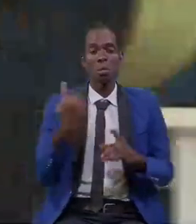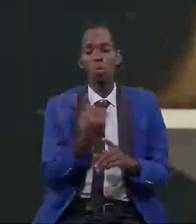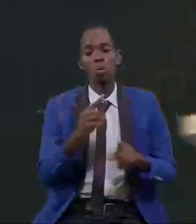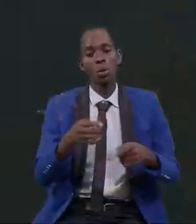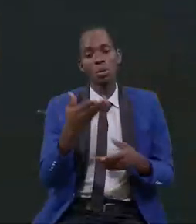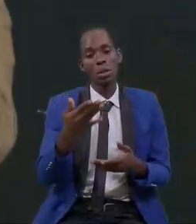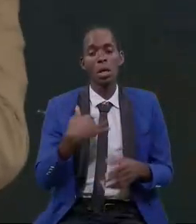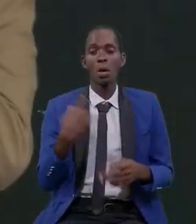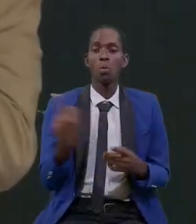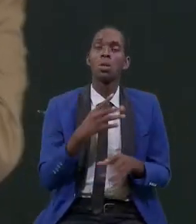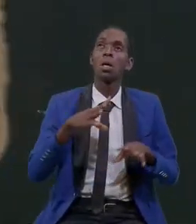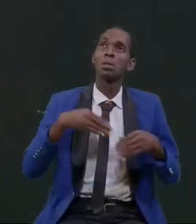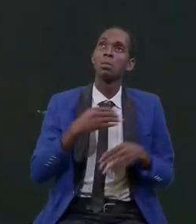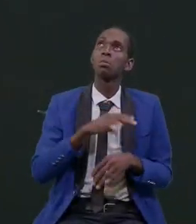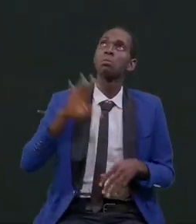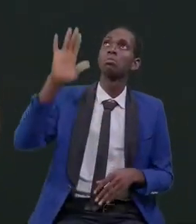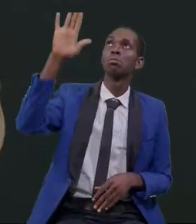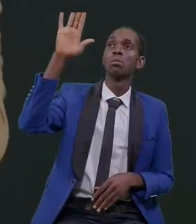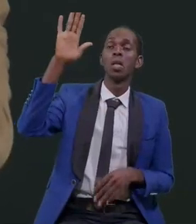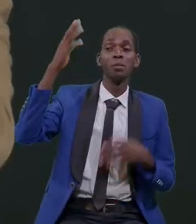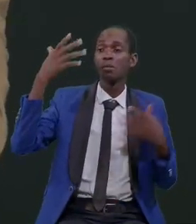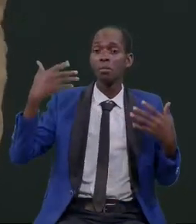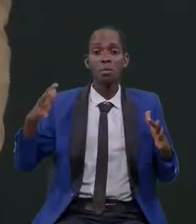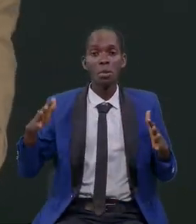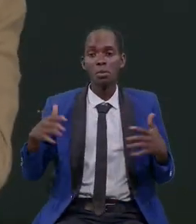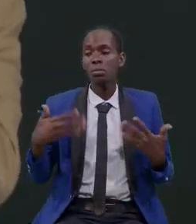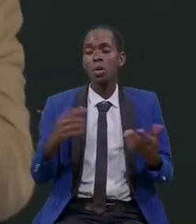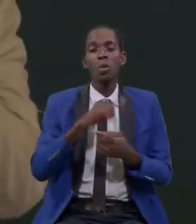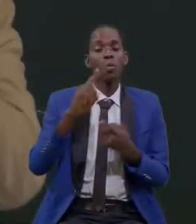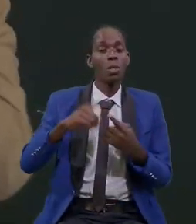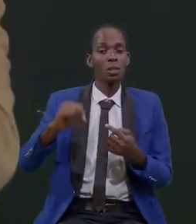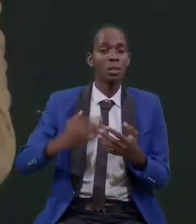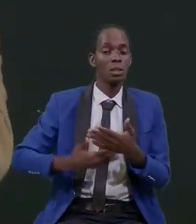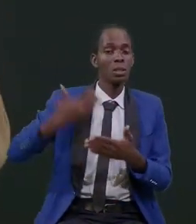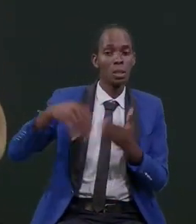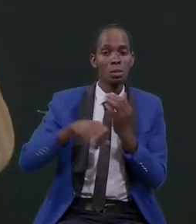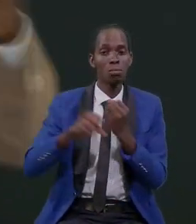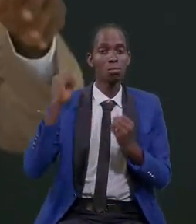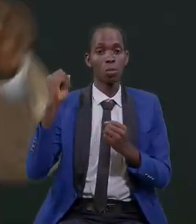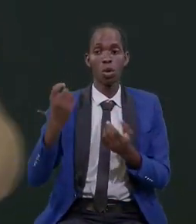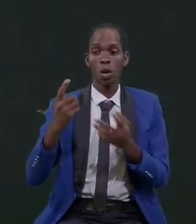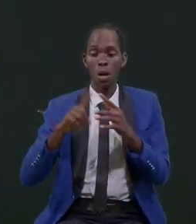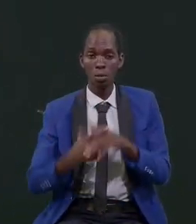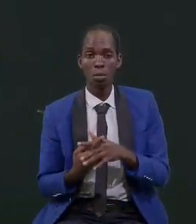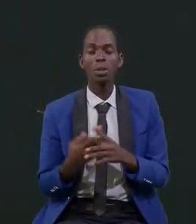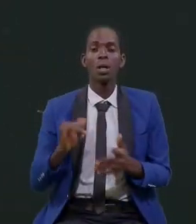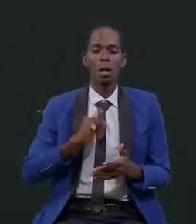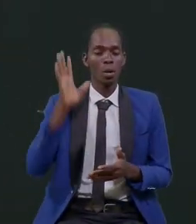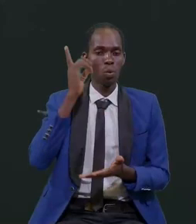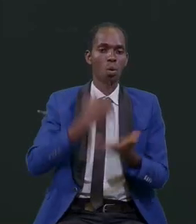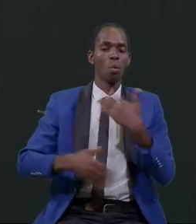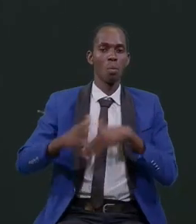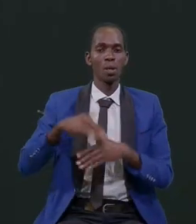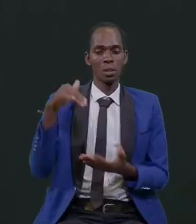ils n'ont pas dit, je suis allé là-bas, j'ai levé la main. Maintenant, j'ai fini. Hein. Quand la croisade prochaine viendra, je reviendrai. Non. Il reste ce